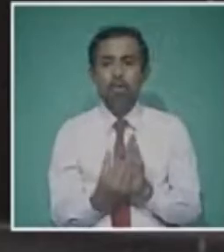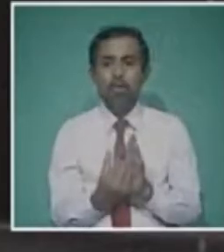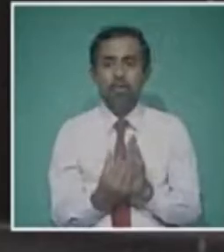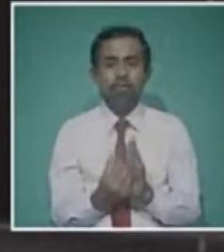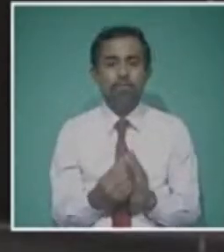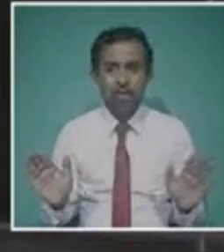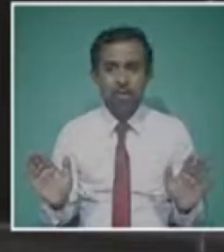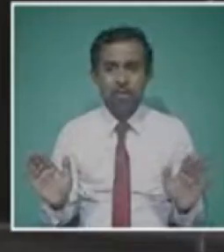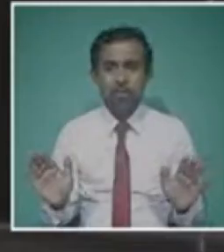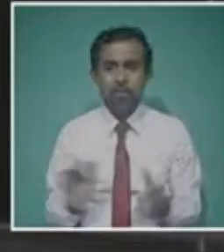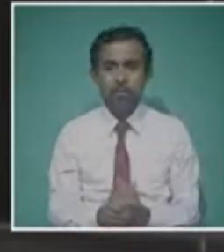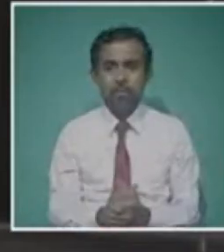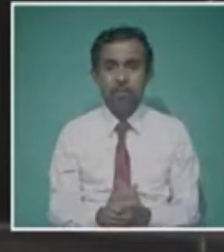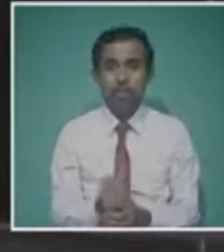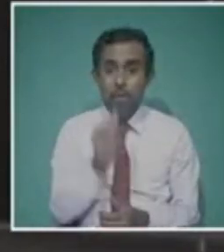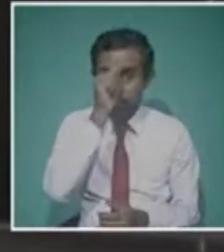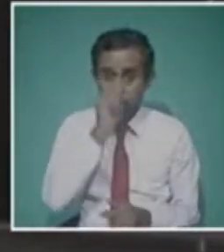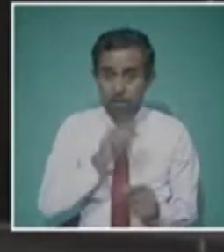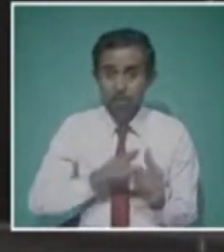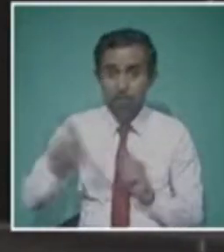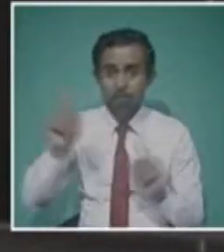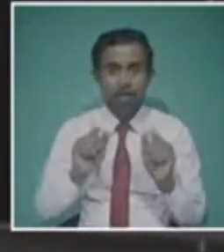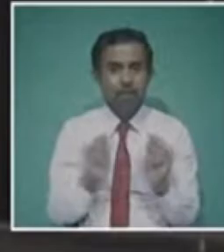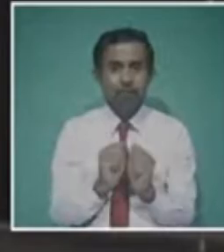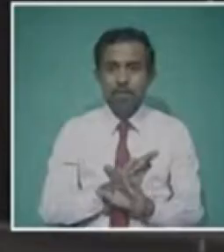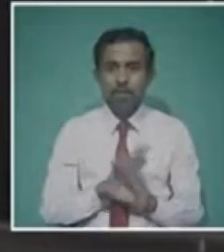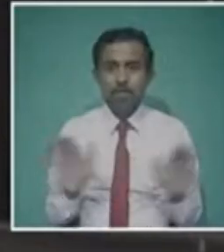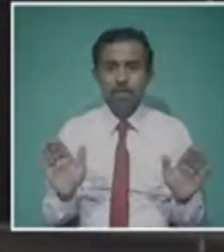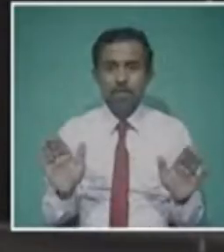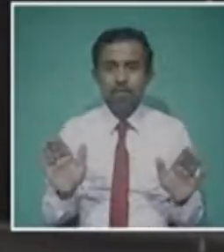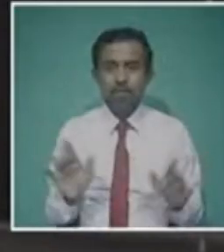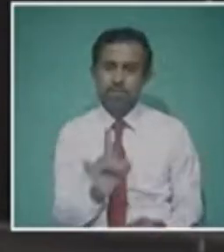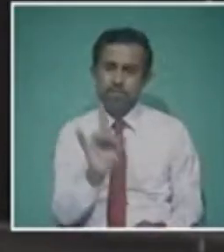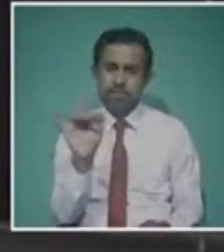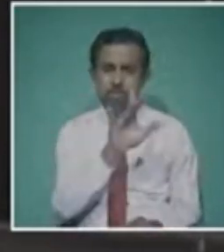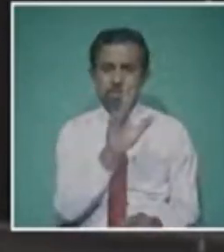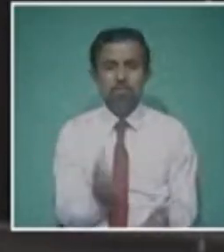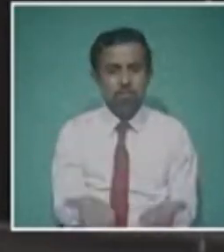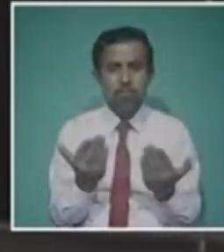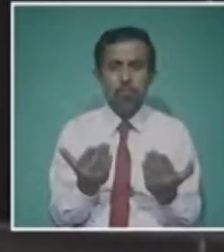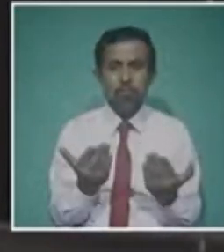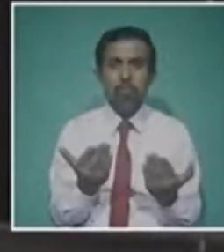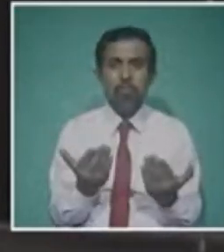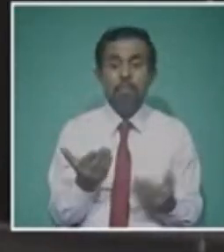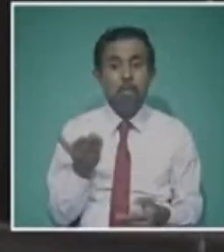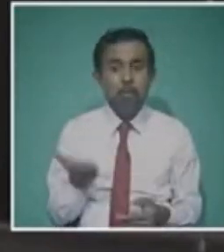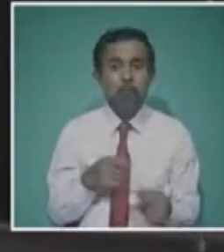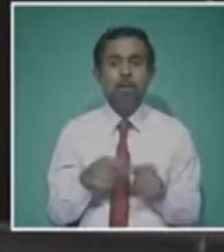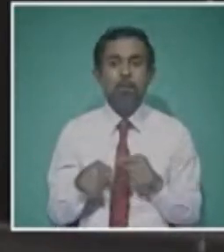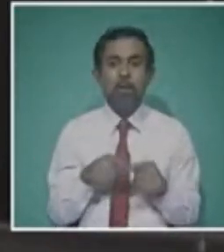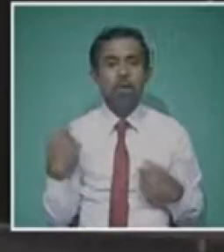ෂෝට්කට් ගන්නේ නැතුව අර හොරෙන් එහෙම් මෙහෙම් කරන වැඩ කරන්නේ නැතුව ඒක කෙලින් කරගන්න මේක මේ